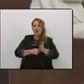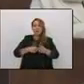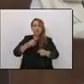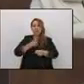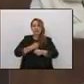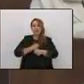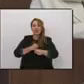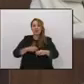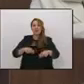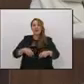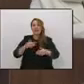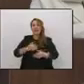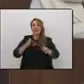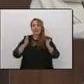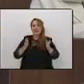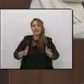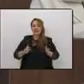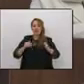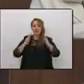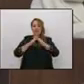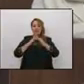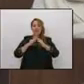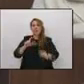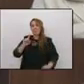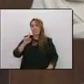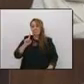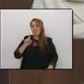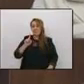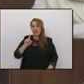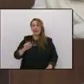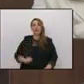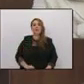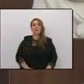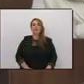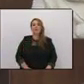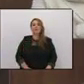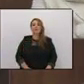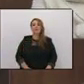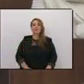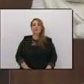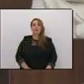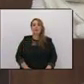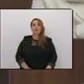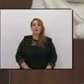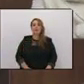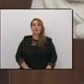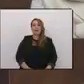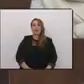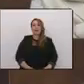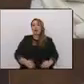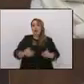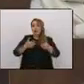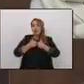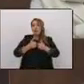قطاع السكن، لكن يعني ما يسجل يعني وحسب يعني شكاوى العديد